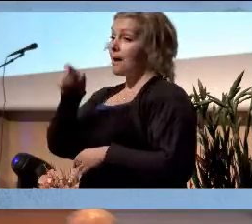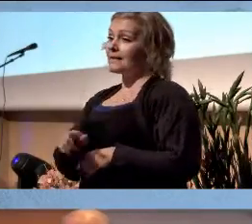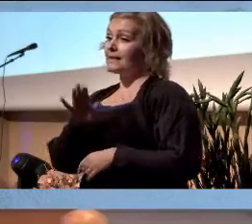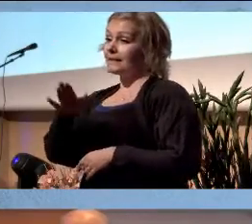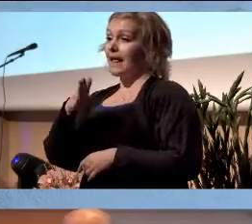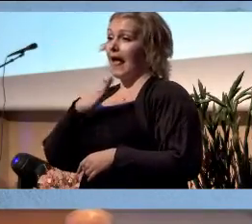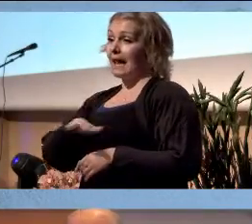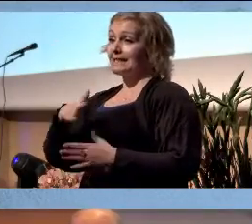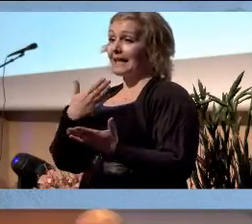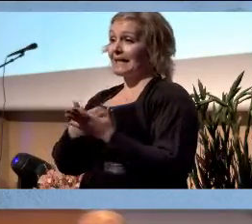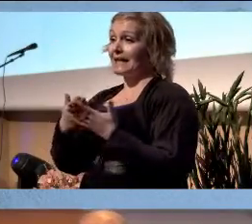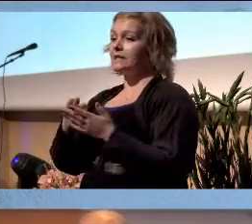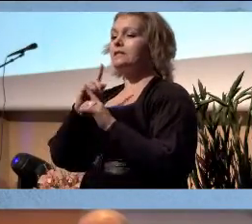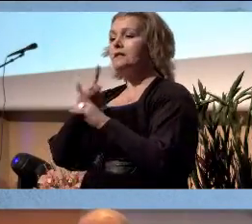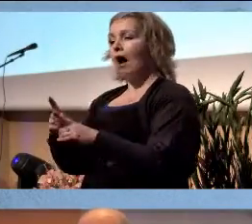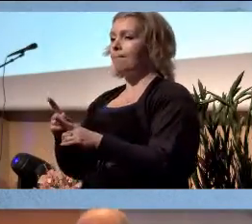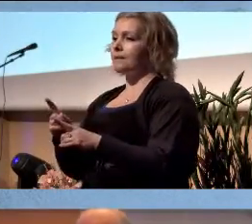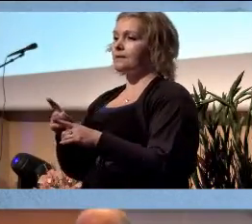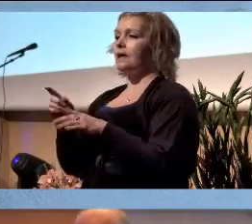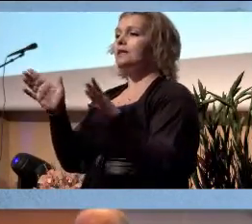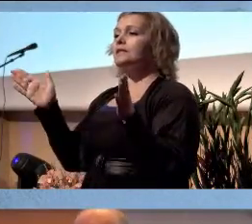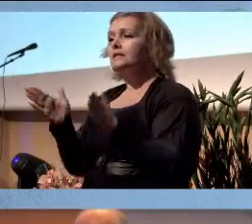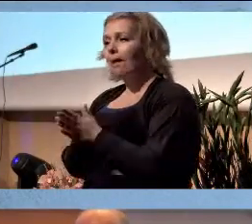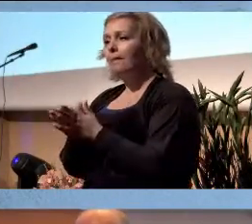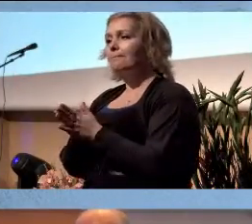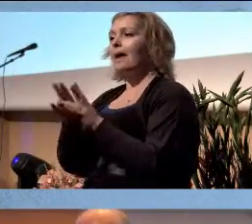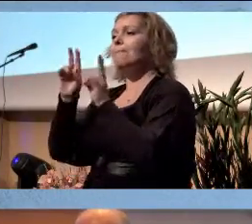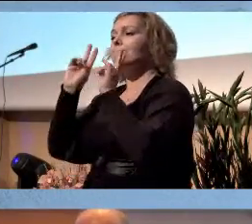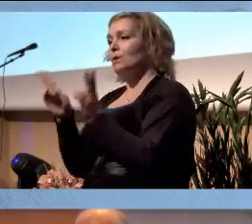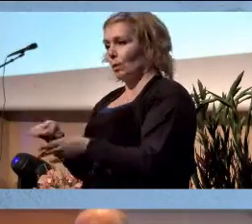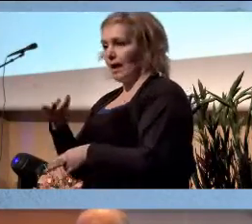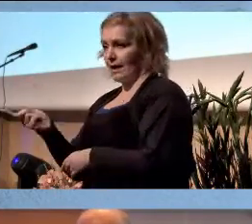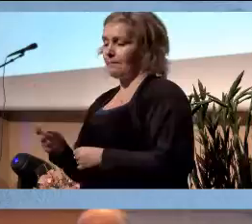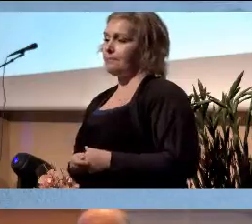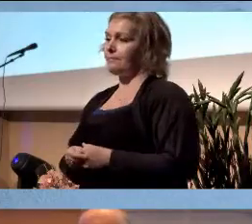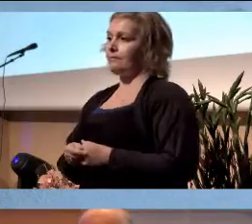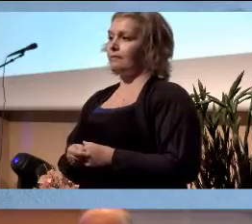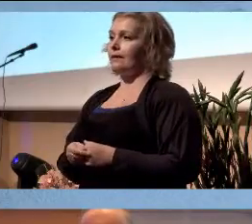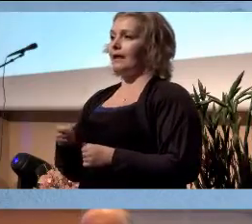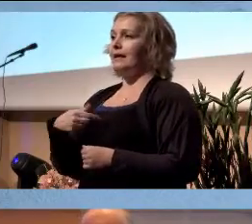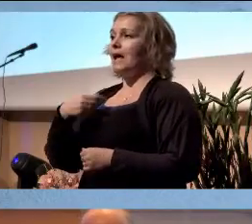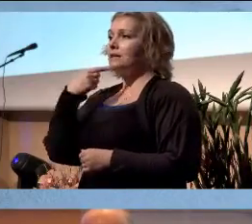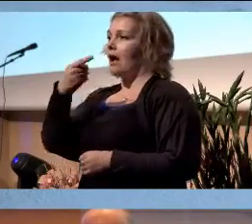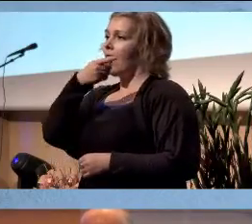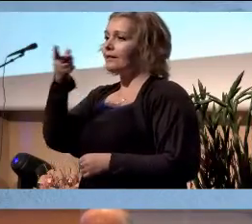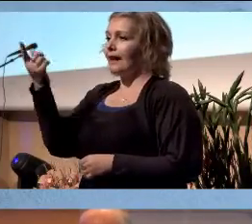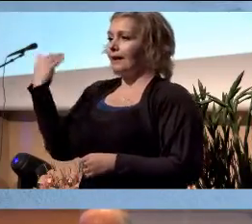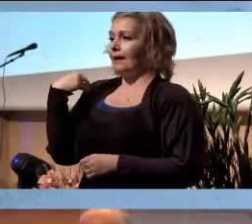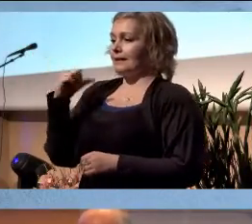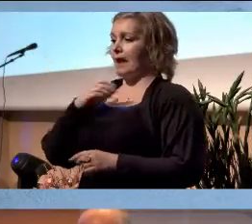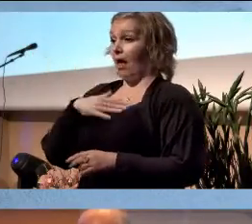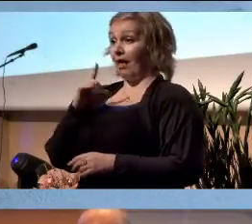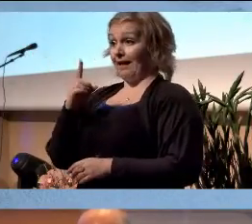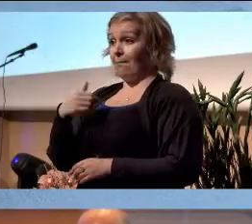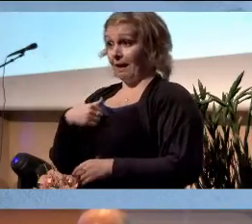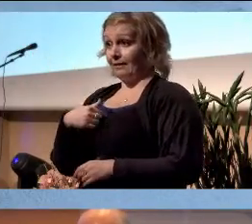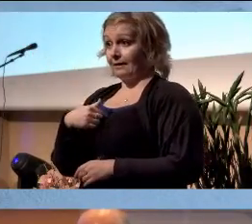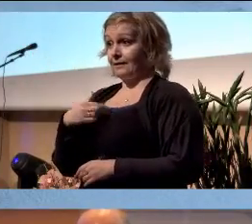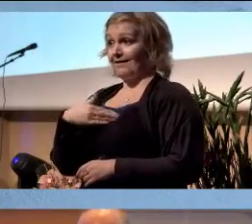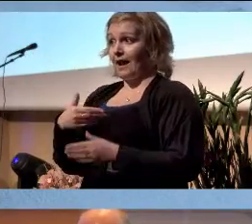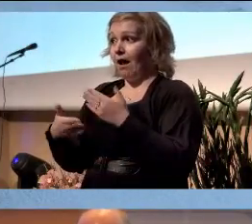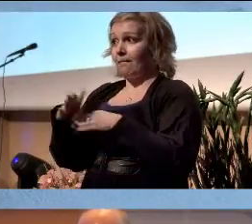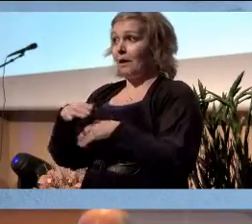Pasientens helsetjeneste skapes sammen med brukerne. Jeg sa til dere at jeg selv også har diabetes, og